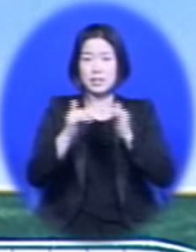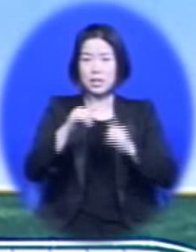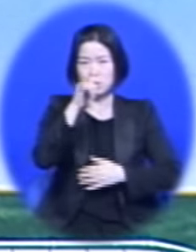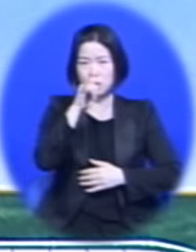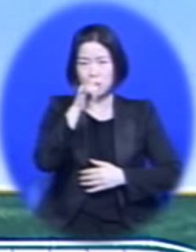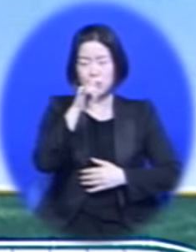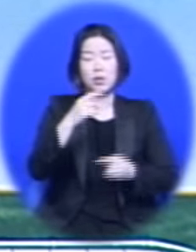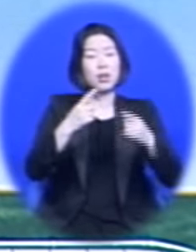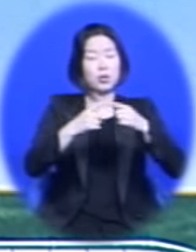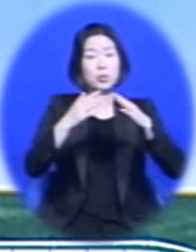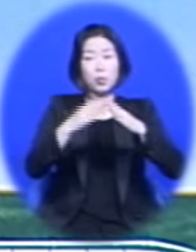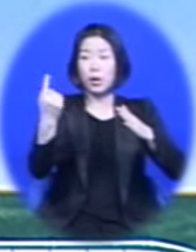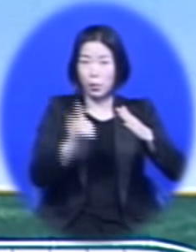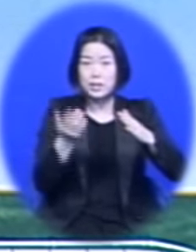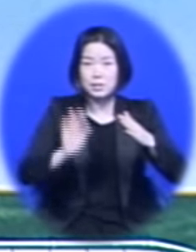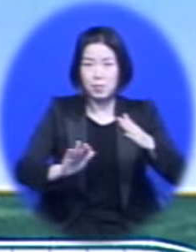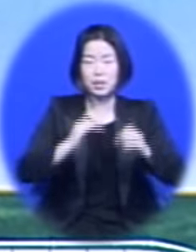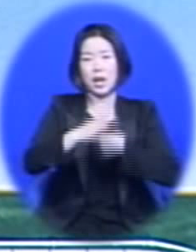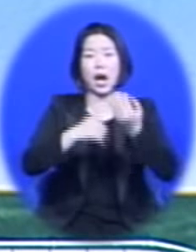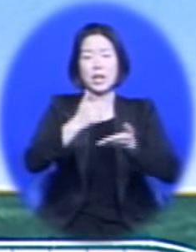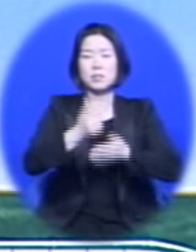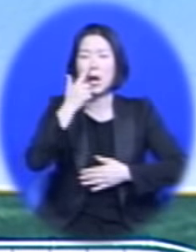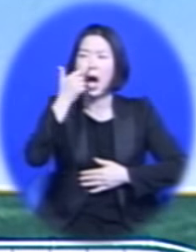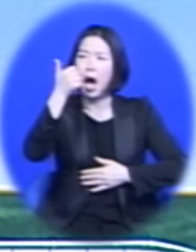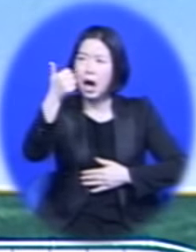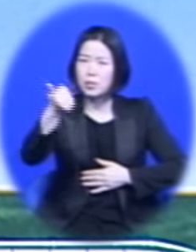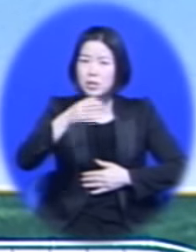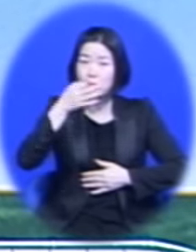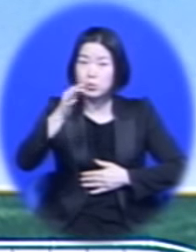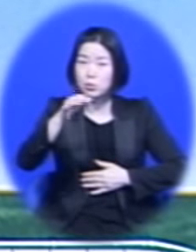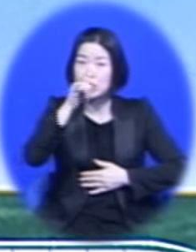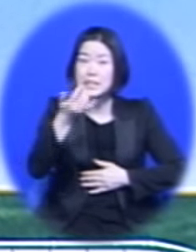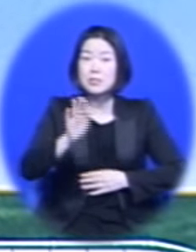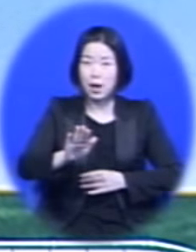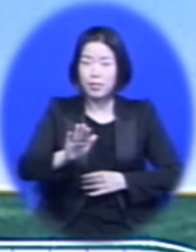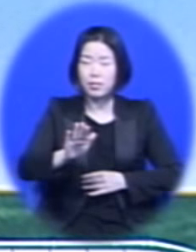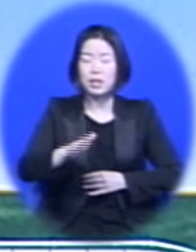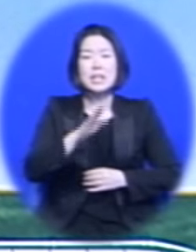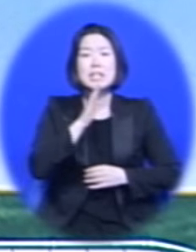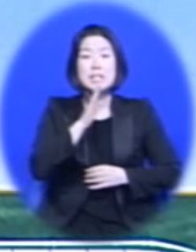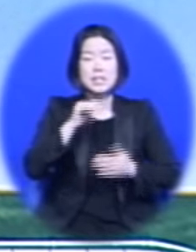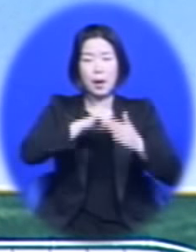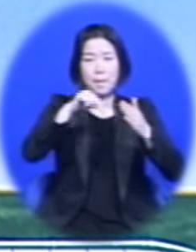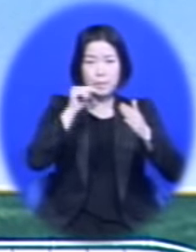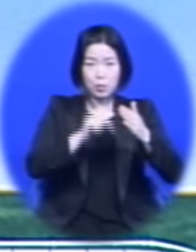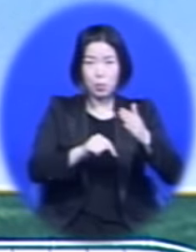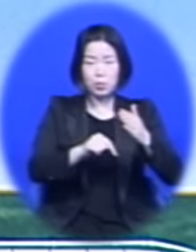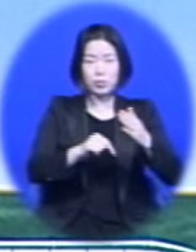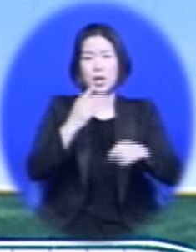교회는 나오셨는데도 하나님을 아버지라고 부르시기도 하면서도 실제로 마음으로는